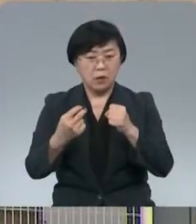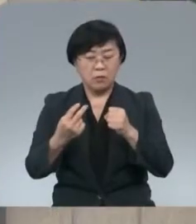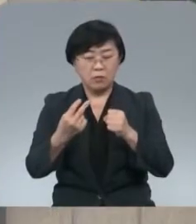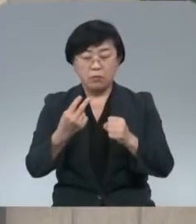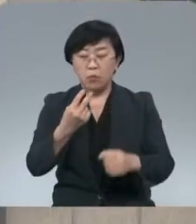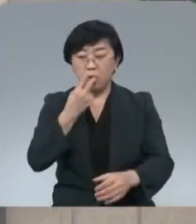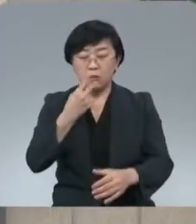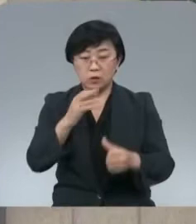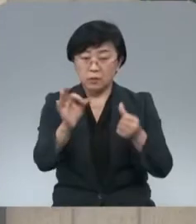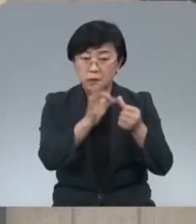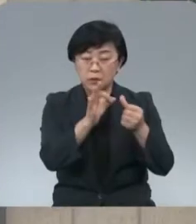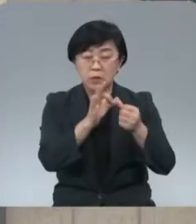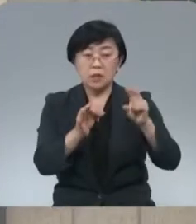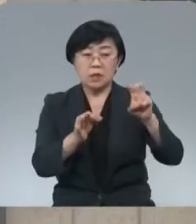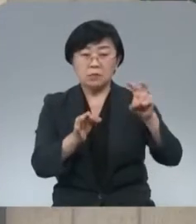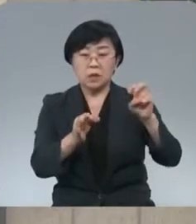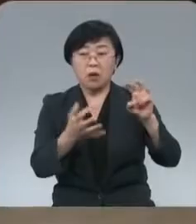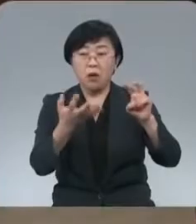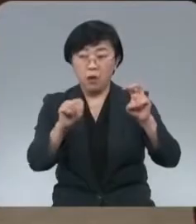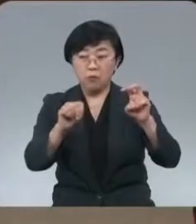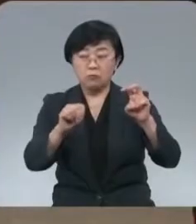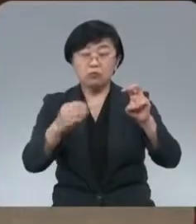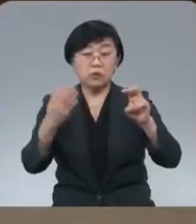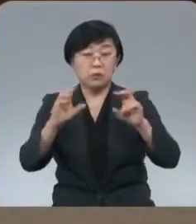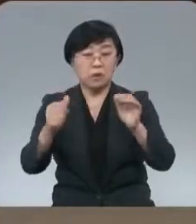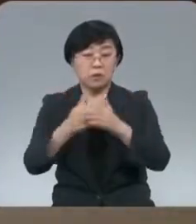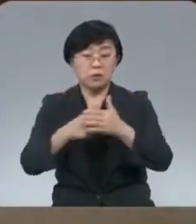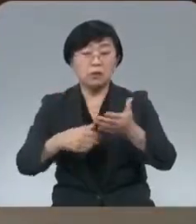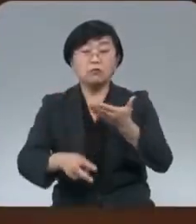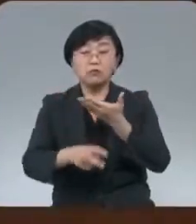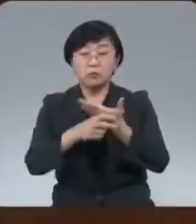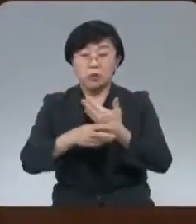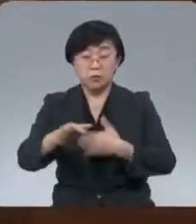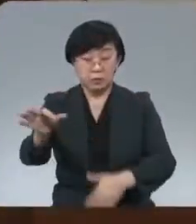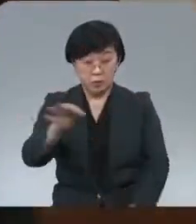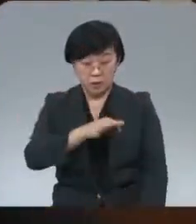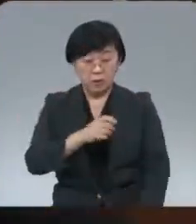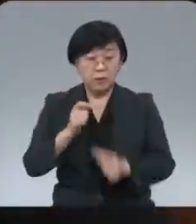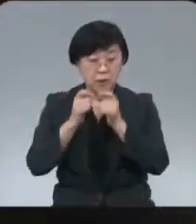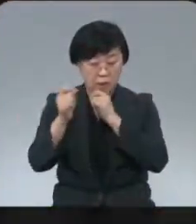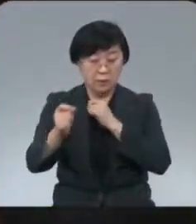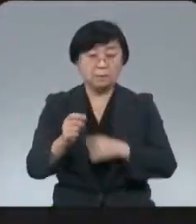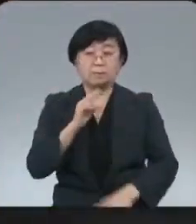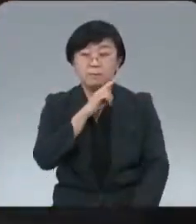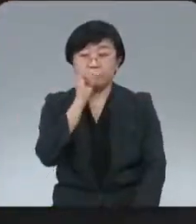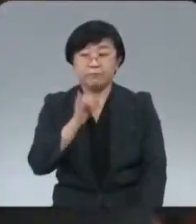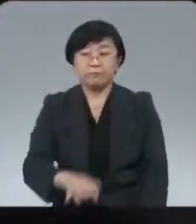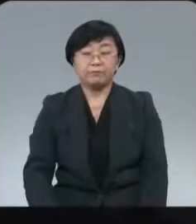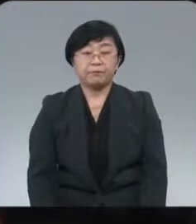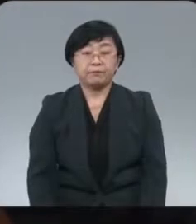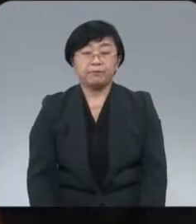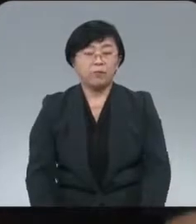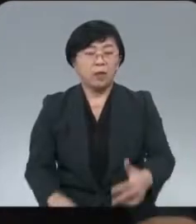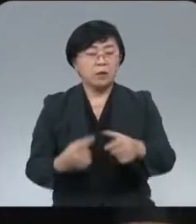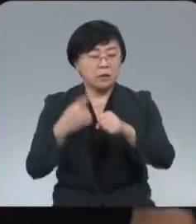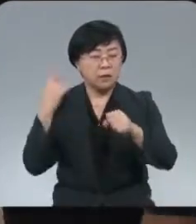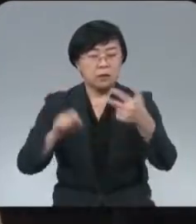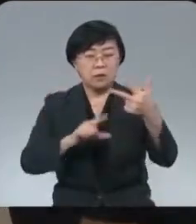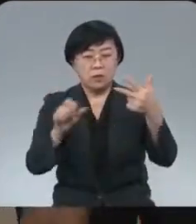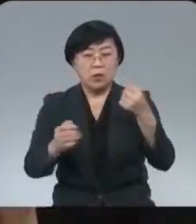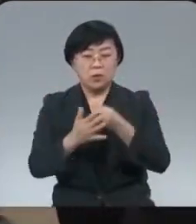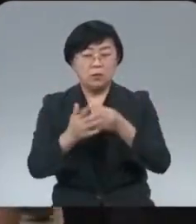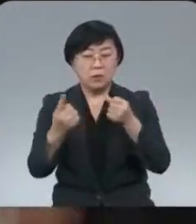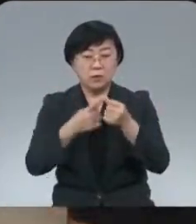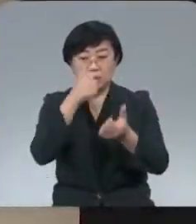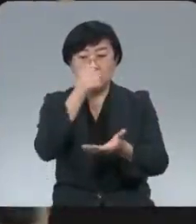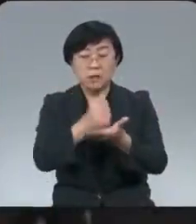국민건강보험공단으로부터 요양급여 22억 9천만 원을 부정하게 타냈다는 사기 혐의도 받았습니다. 지난해 7월 1심은 혐의를